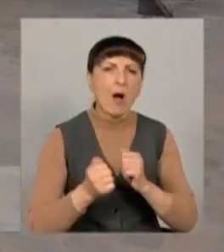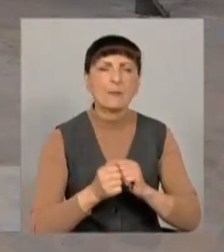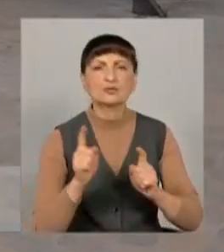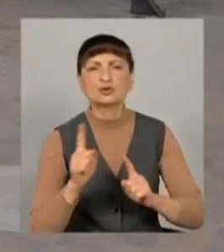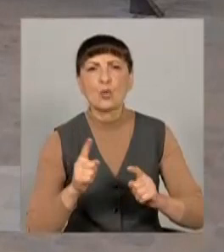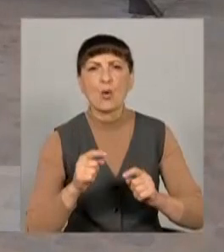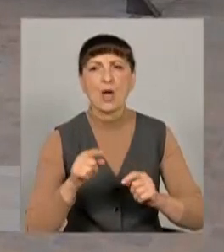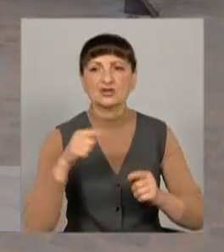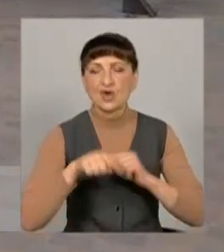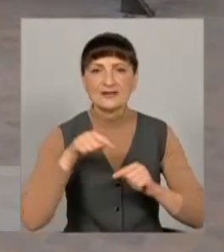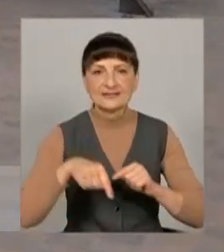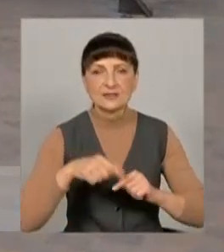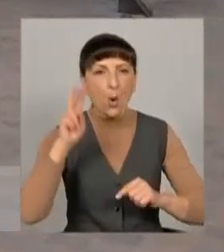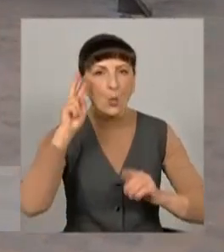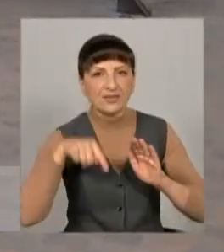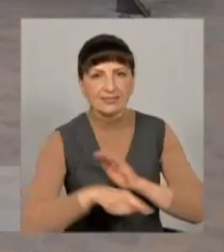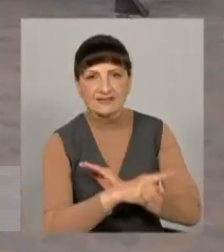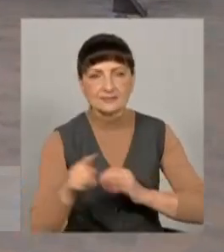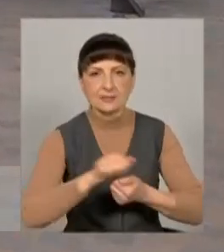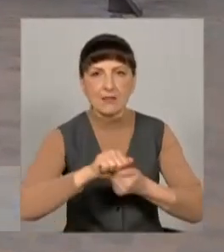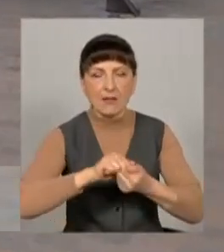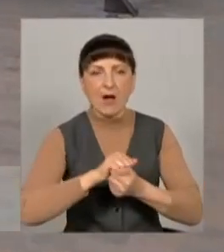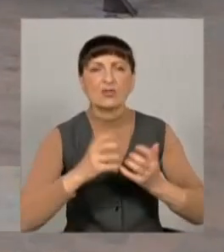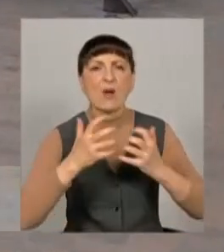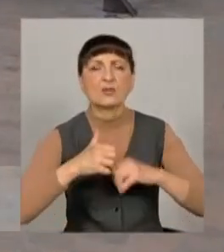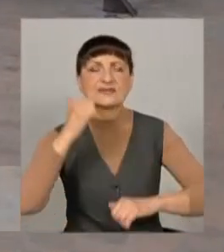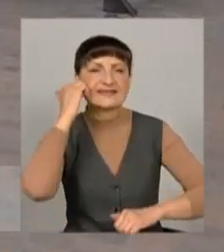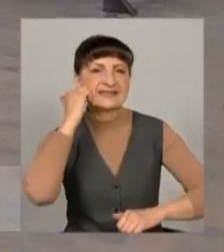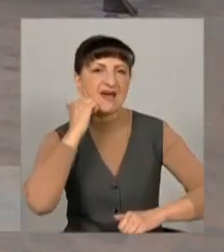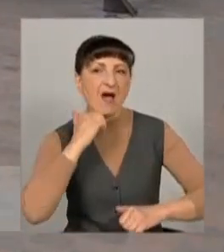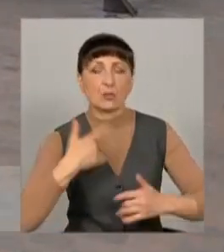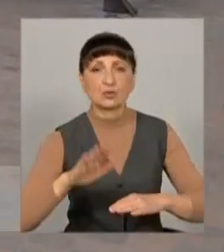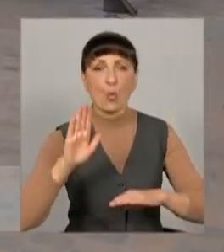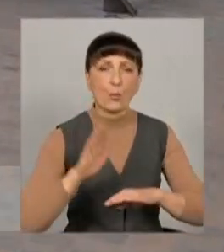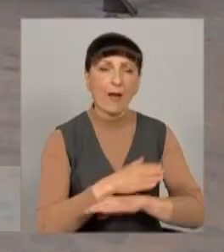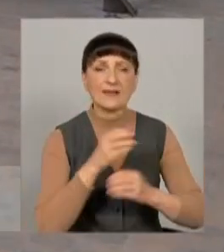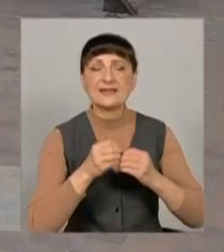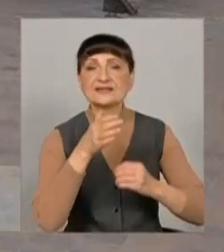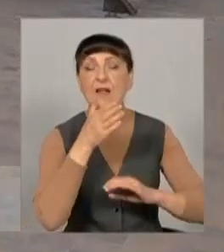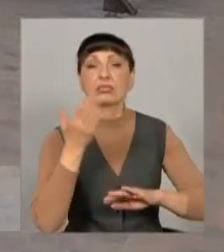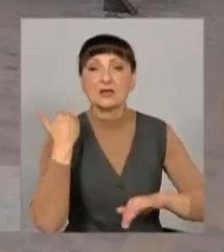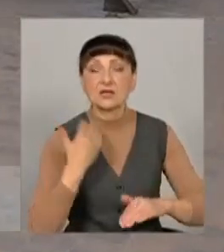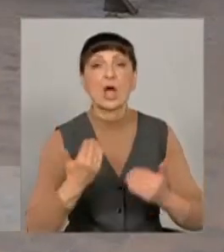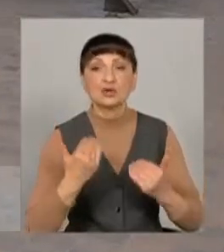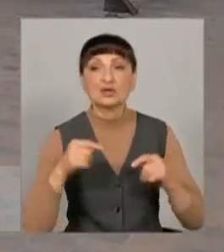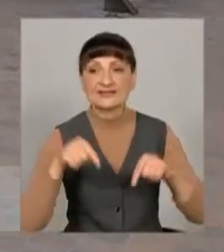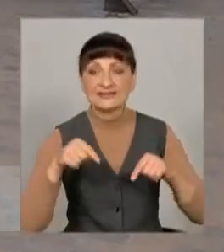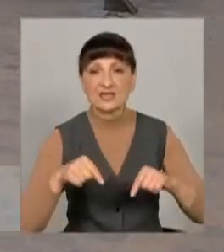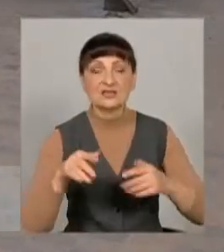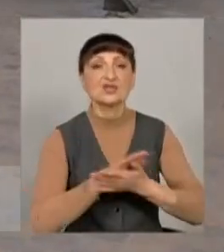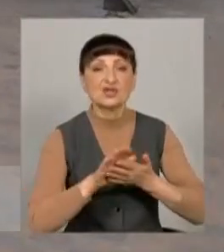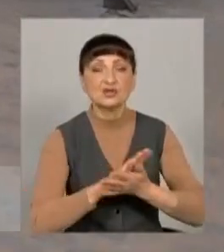сюда через унитаз. Но оборудование износилось настолько, что ее убрали лет 10 назад. И сейчас здесь все